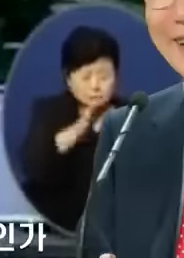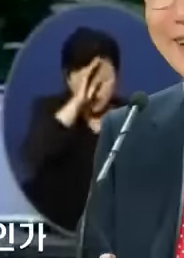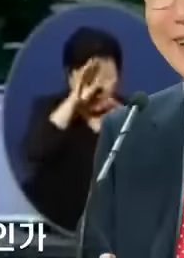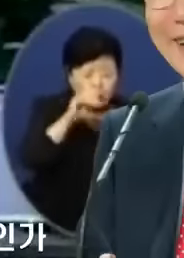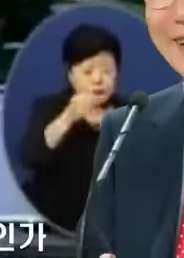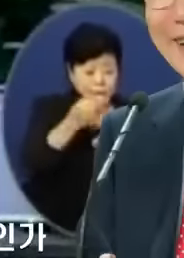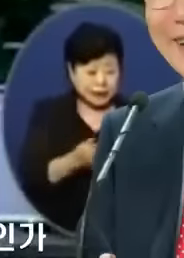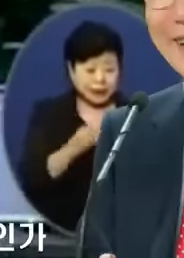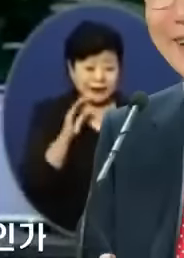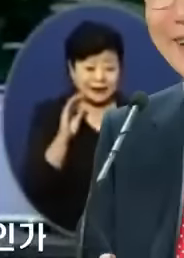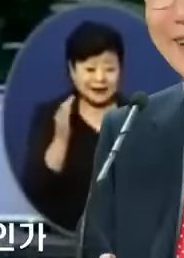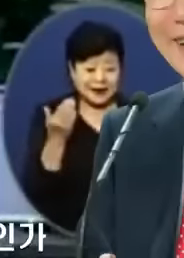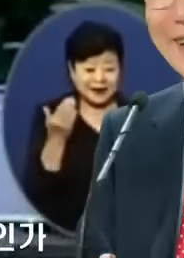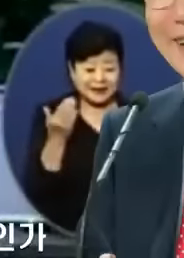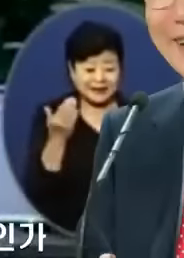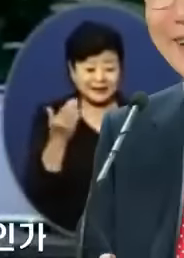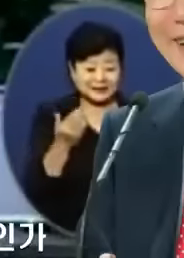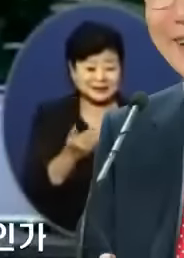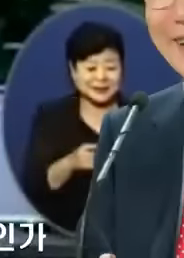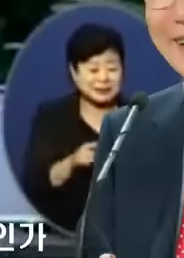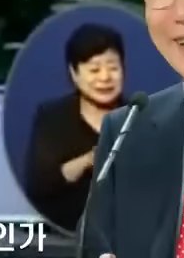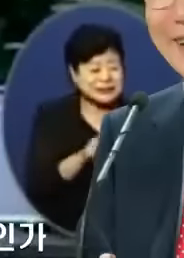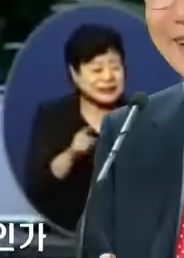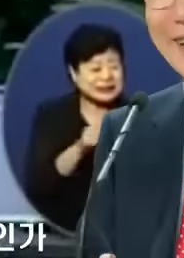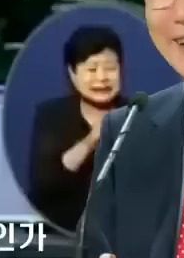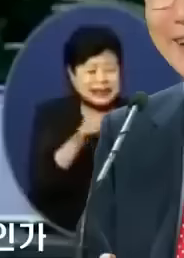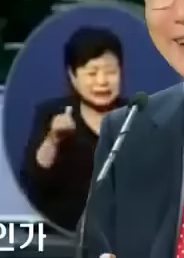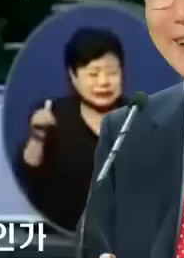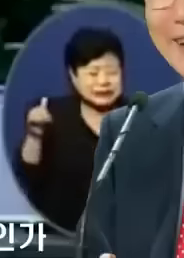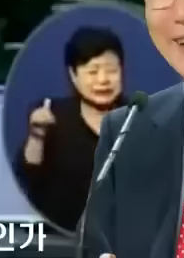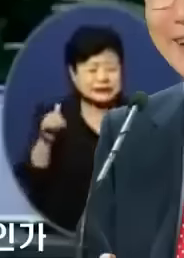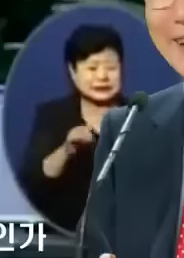얹은 적이 나으리라고 한 것입니다. 안 믿는 사람은